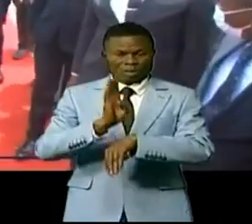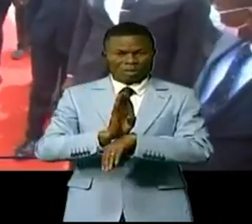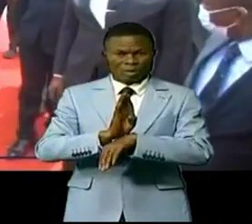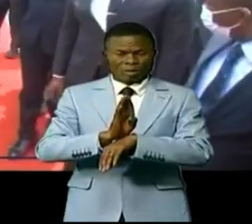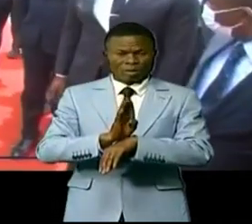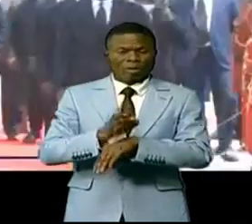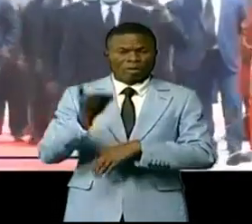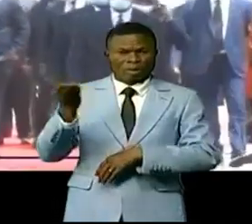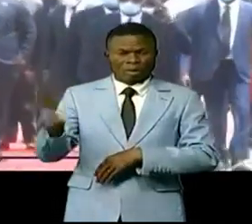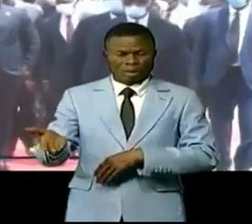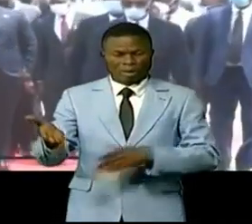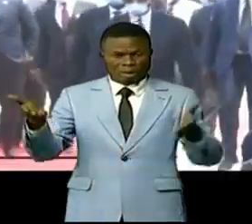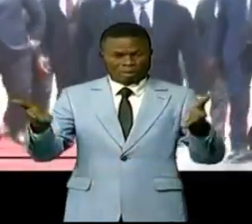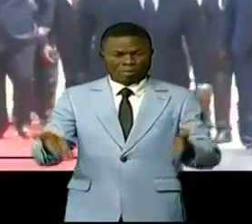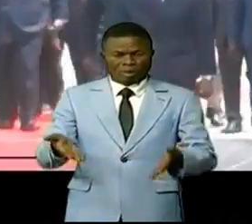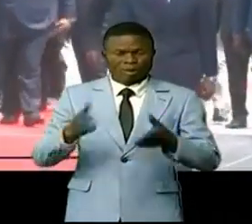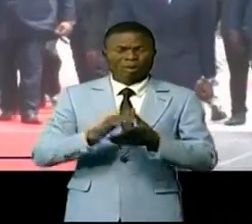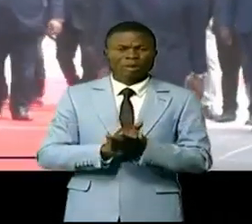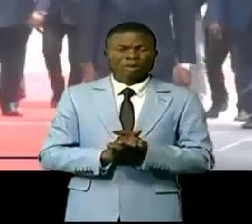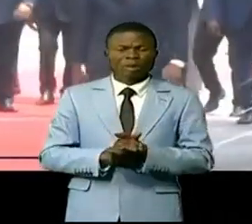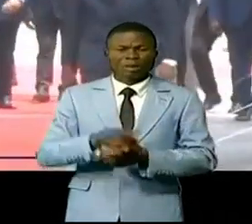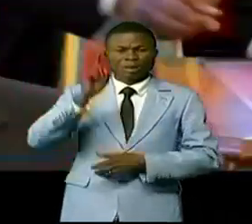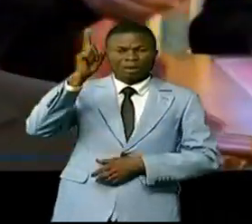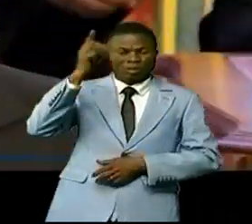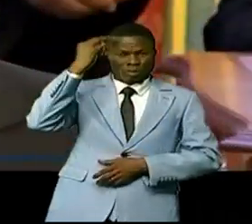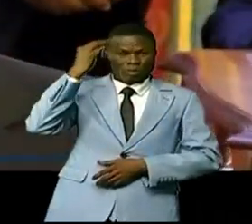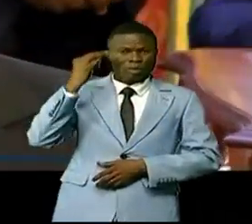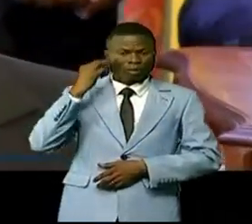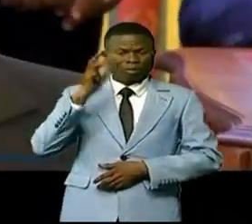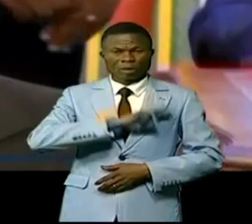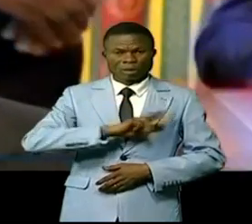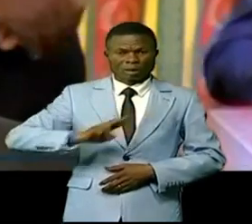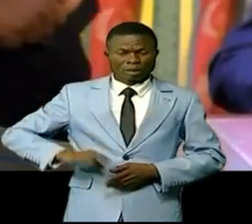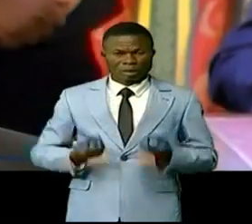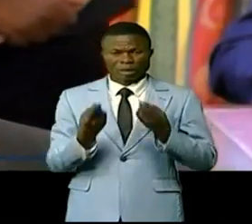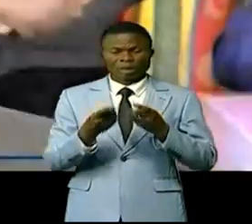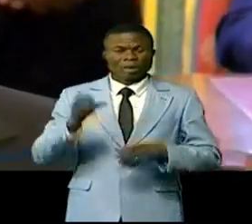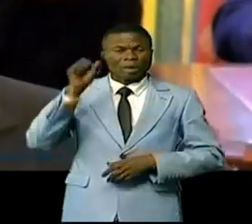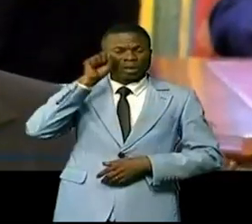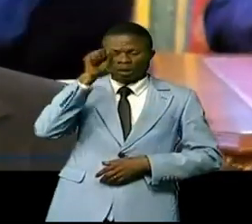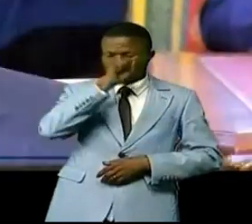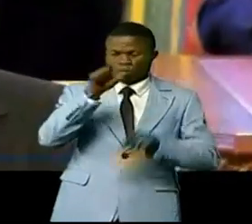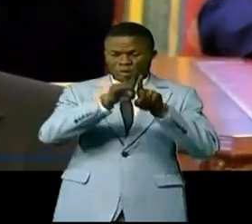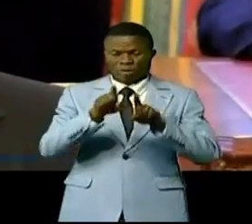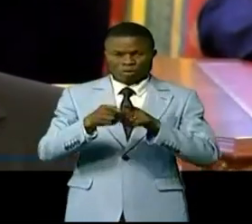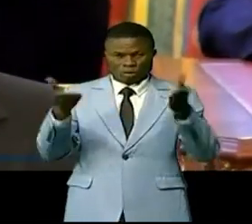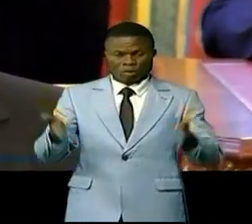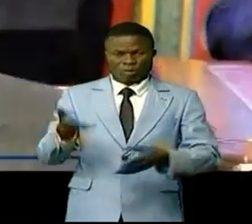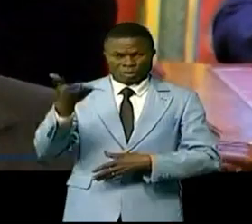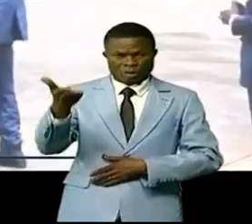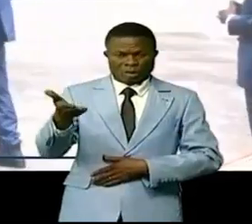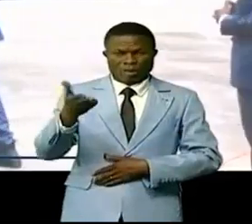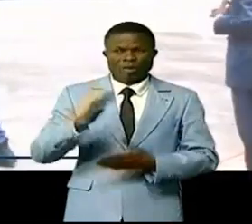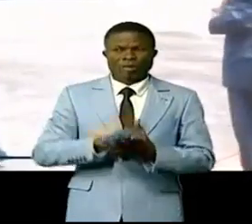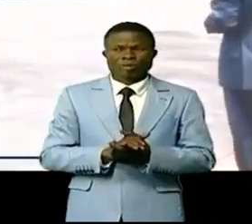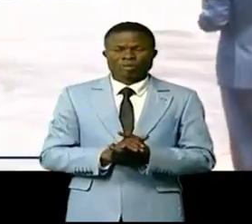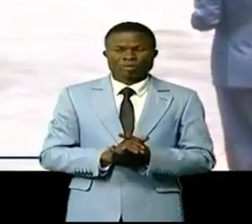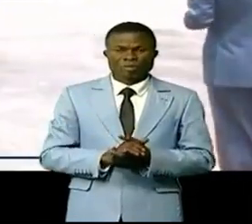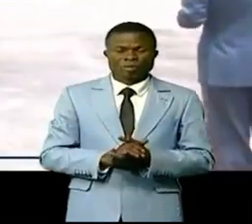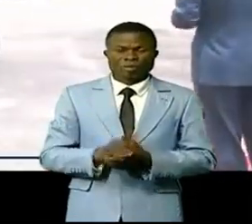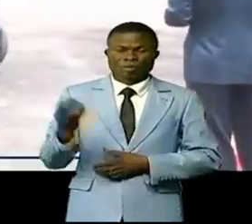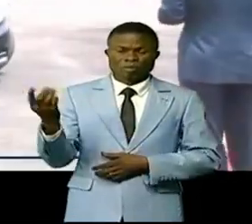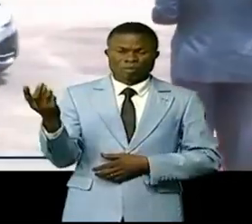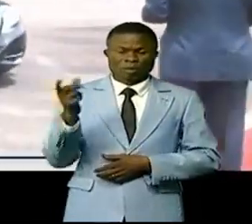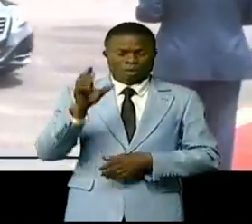Anatole Koliné Makeso, le premier ministre de la RDC, Jean-Michel Samalukonde Kyenge. Ces derniers